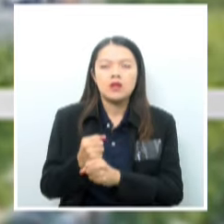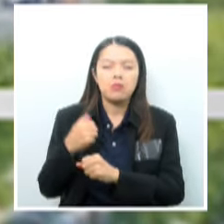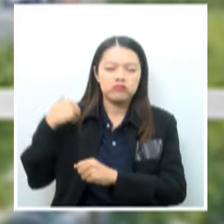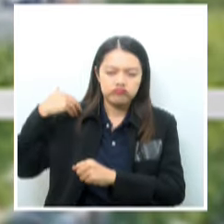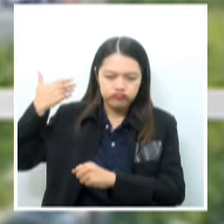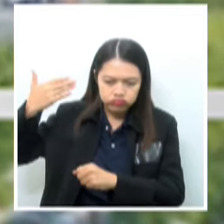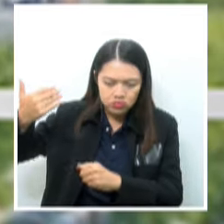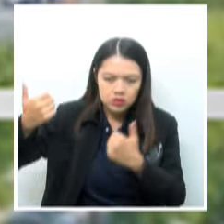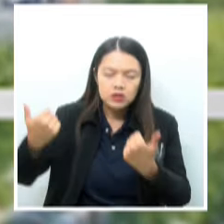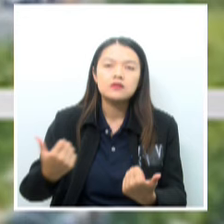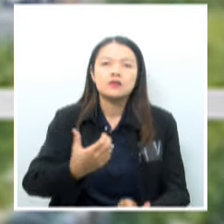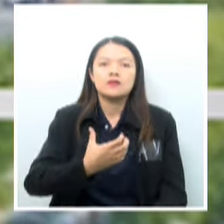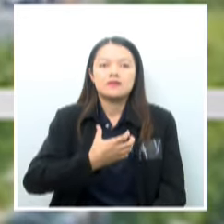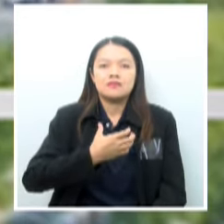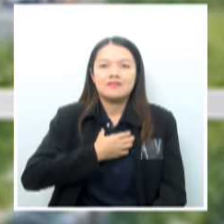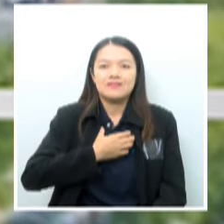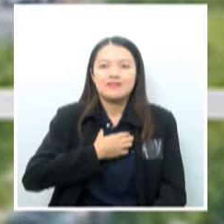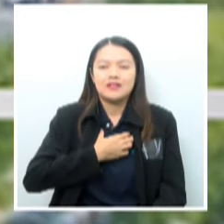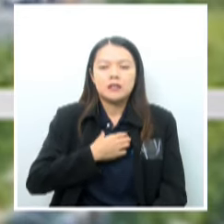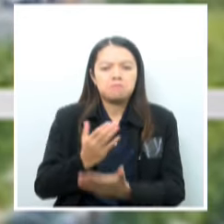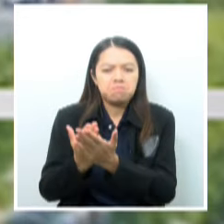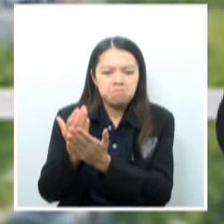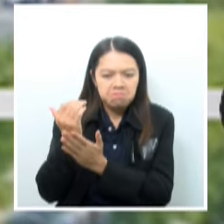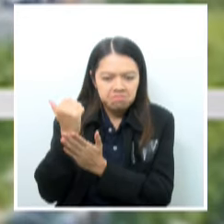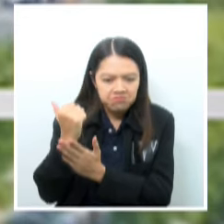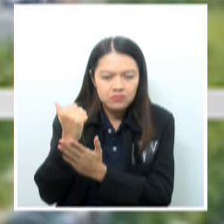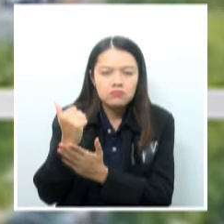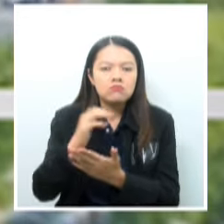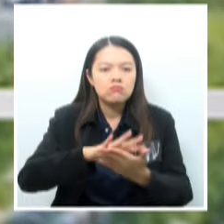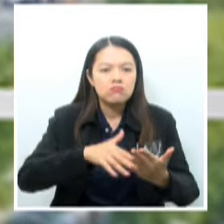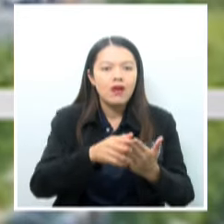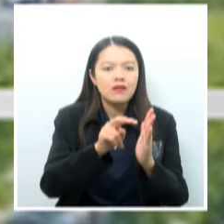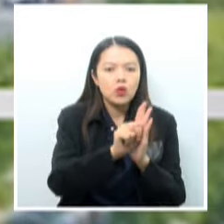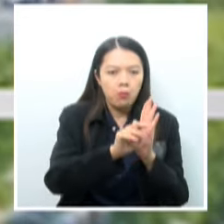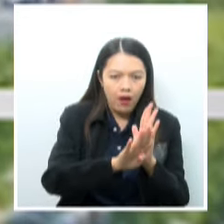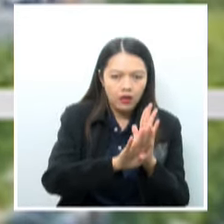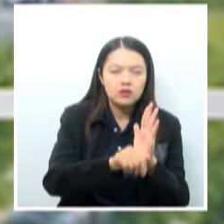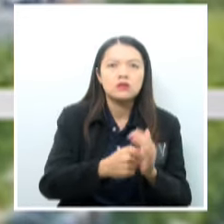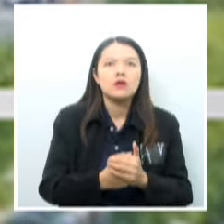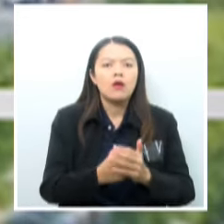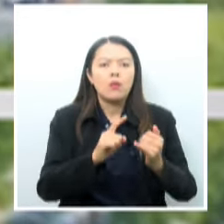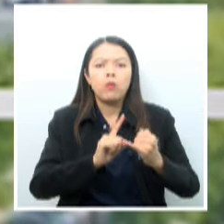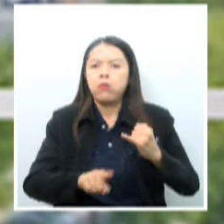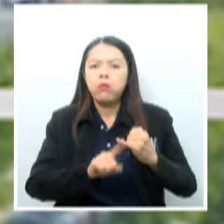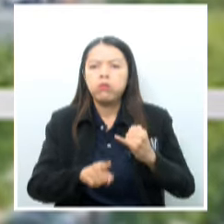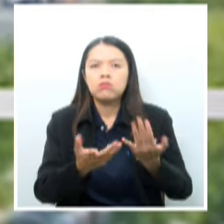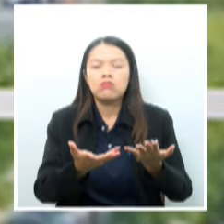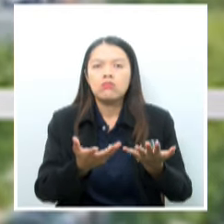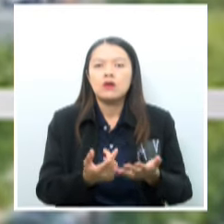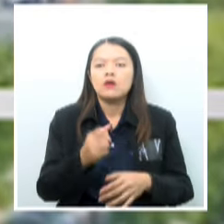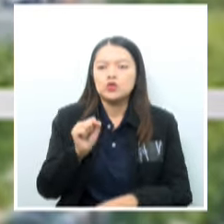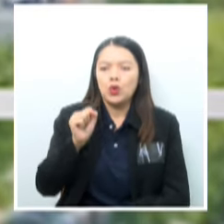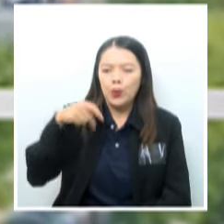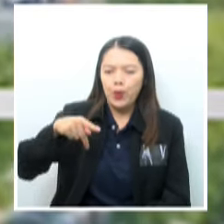งอะค่ะเราต้องการผลสำเร็จนะคะของนโยบายนะคะที่สุดท้ายแล้วอะค่ะว่าสพ